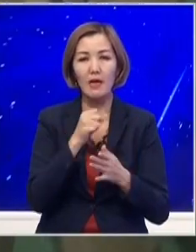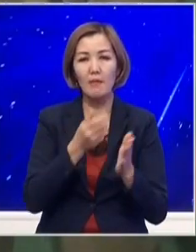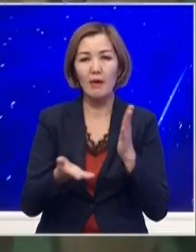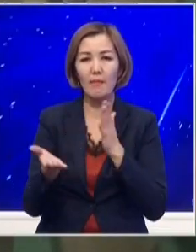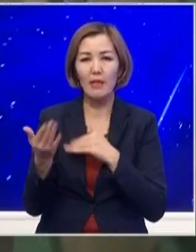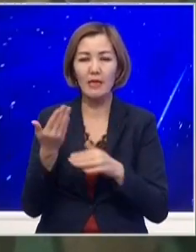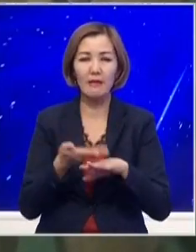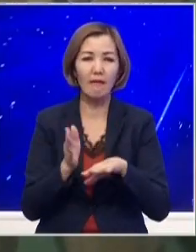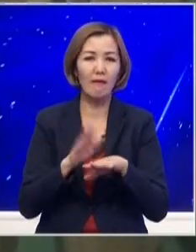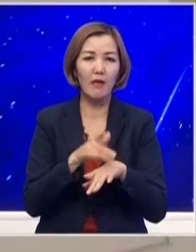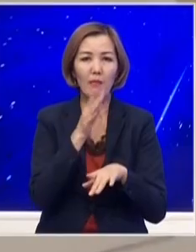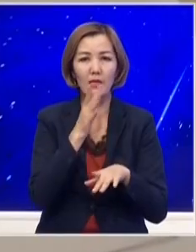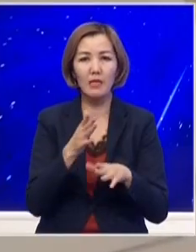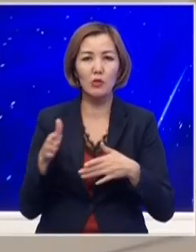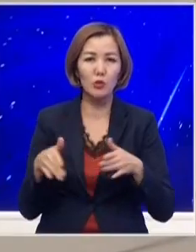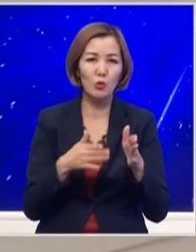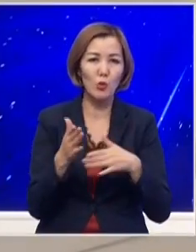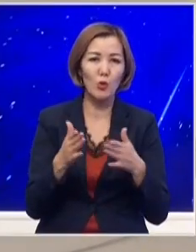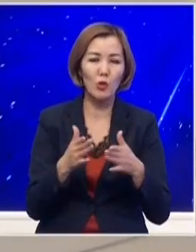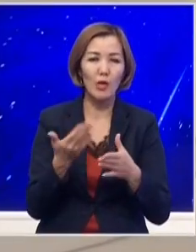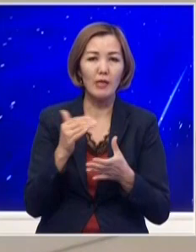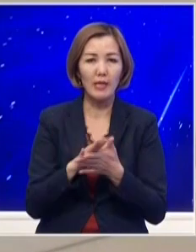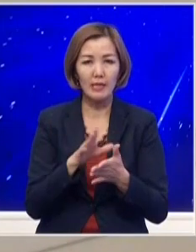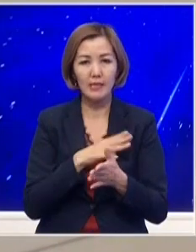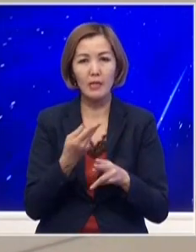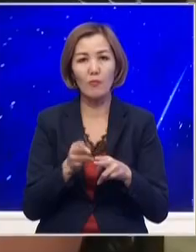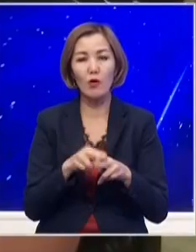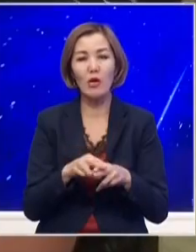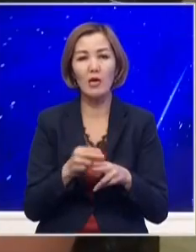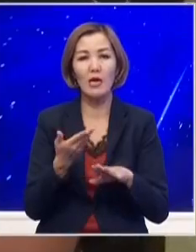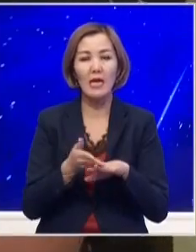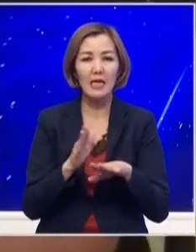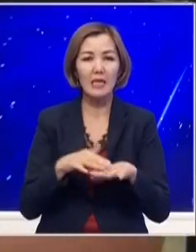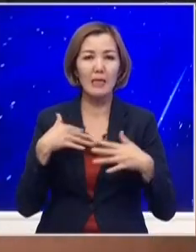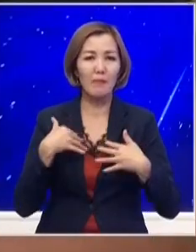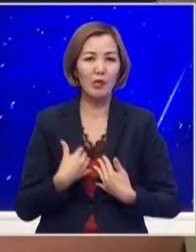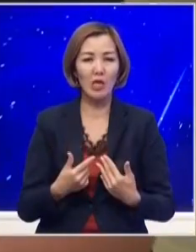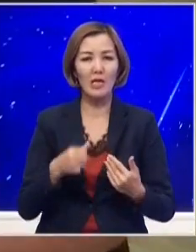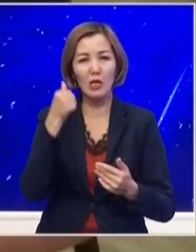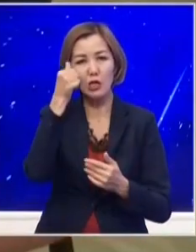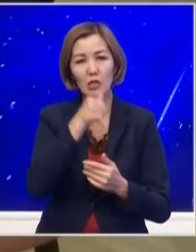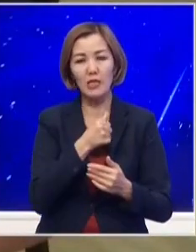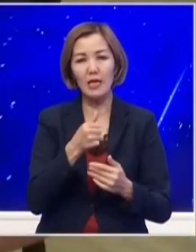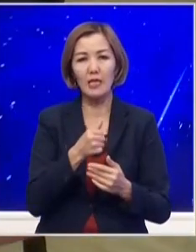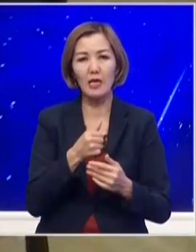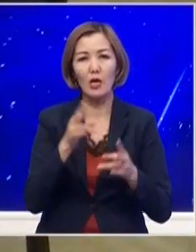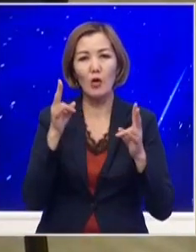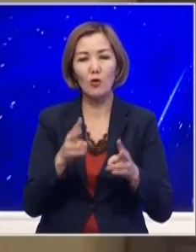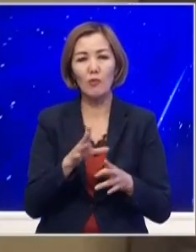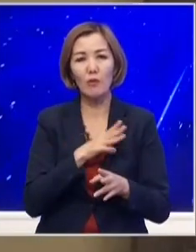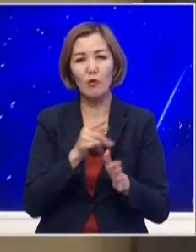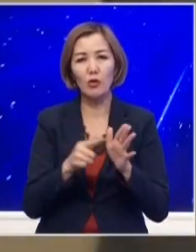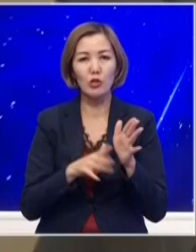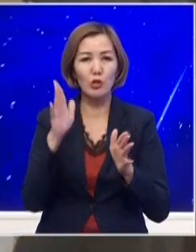қиямет кезең тар жол тайғақ кешумен танысты. Бұған қоса азалы жылдардағы азапты күндердің құрбаны болған Жетісу